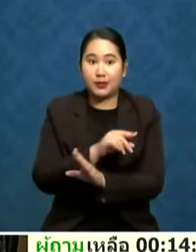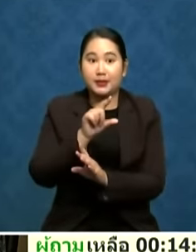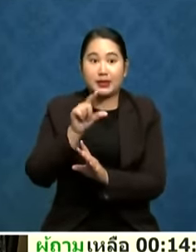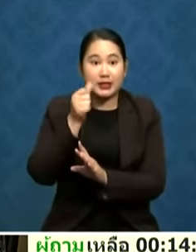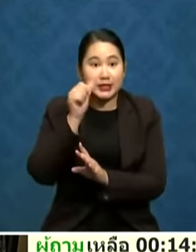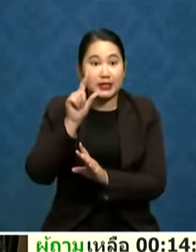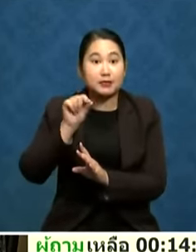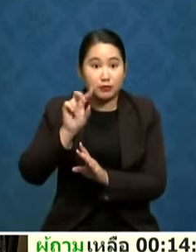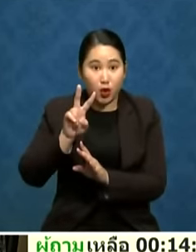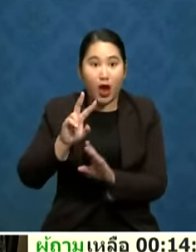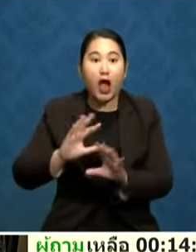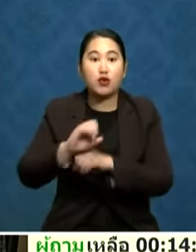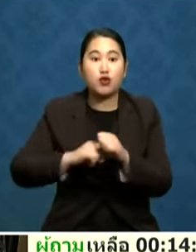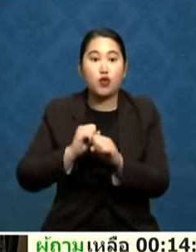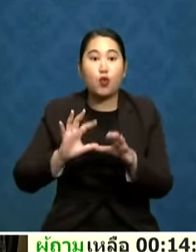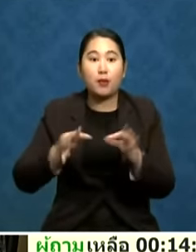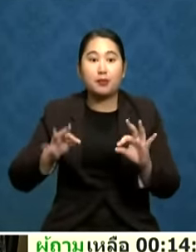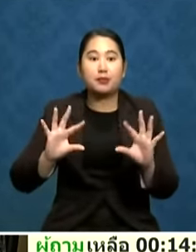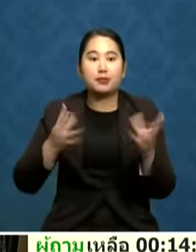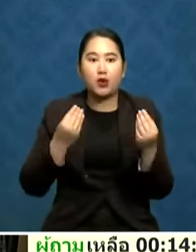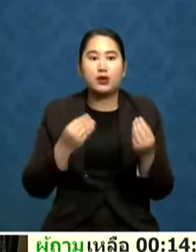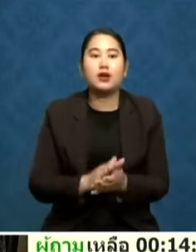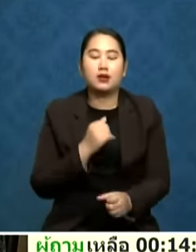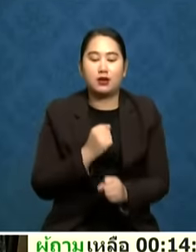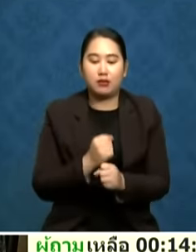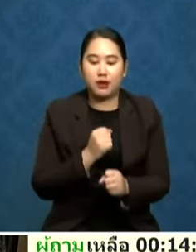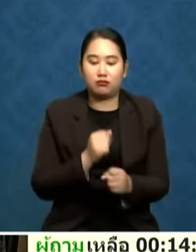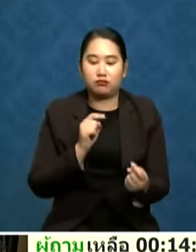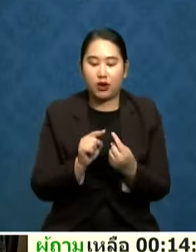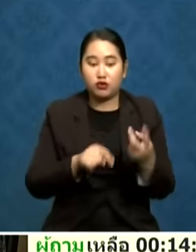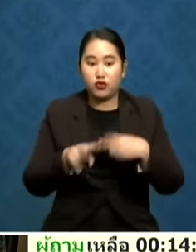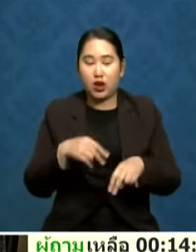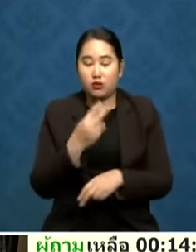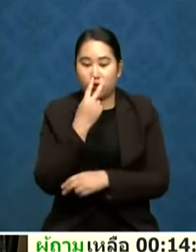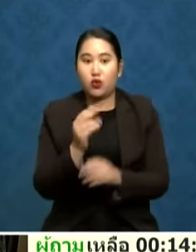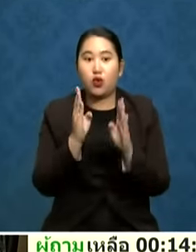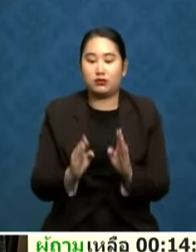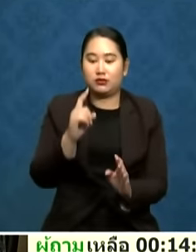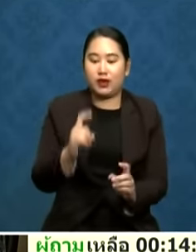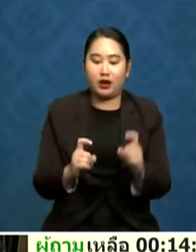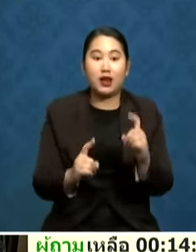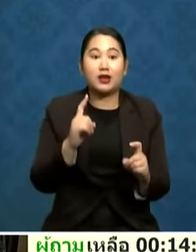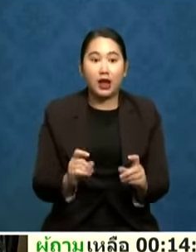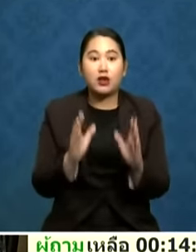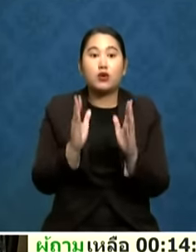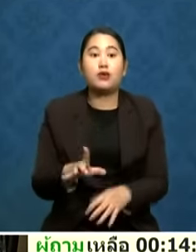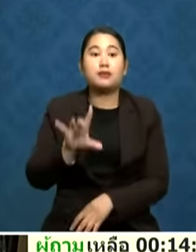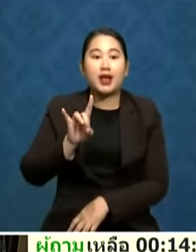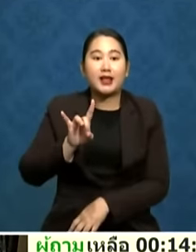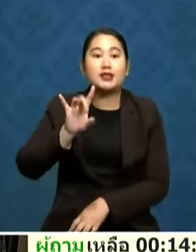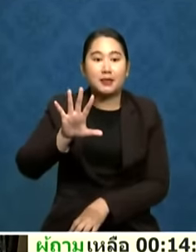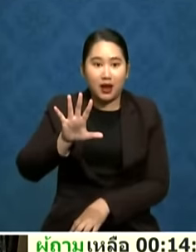ซึ่จะส่งผลให้การดำเนินคดีใดๆ ต่อผู้ที่เกี่วข้องกับการเสยชีวิตของพน้องประชาชน 85 คน